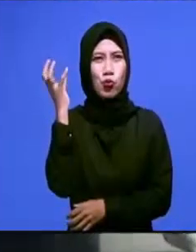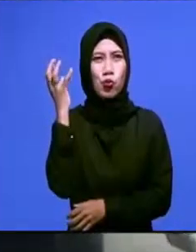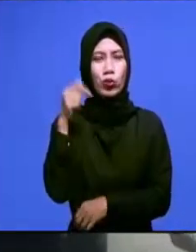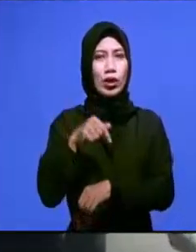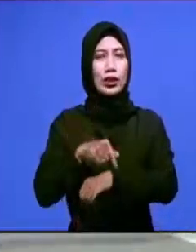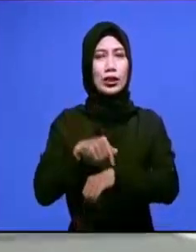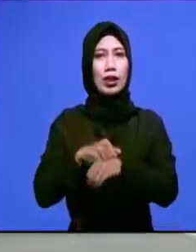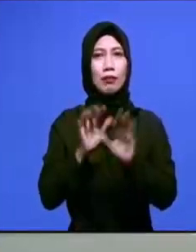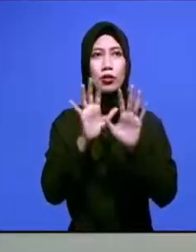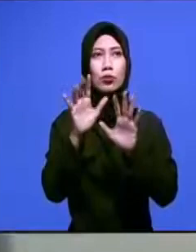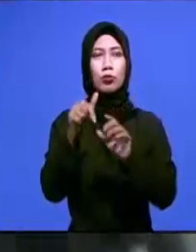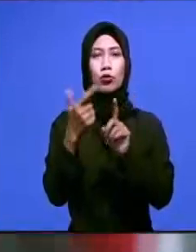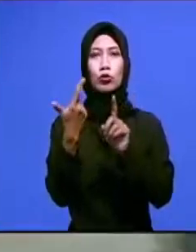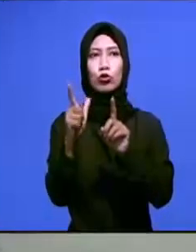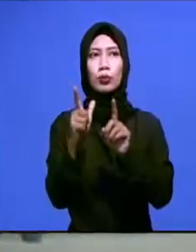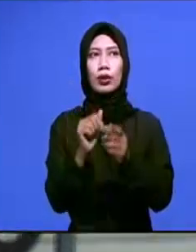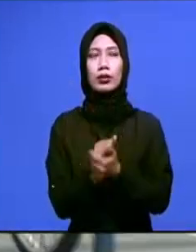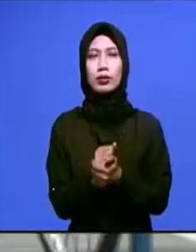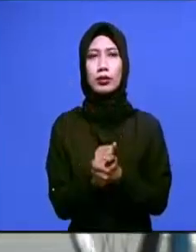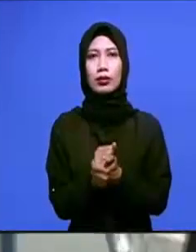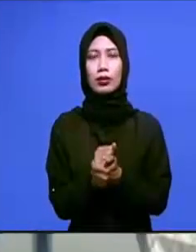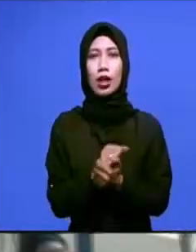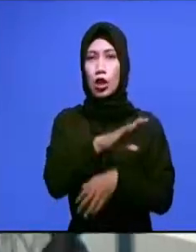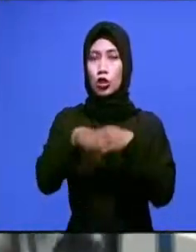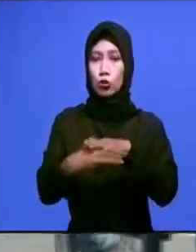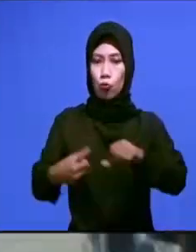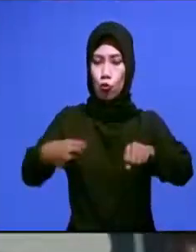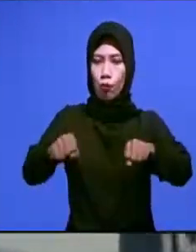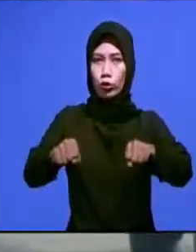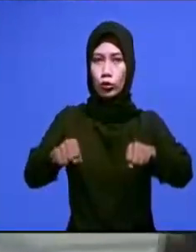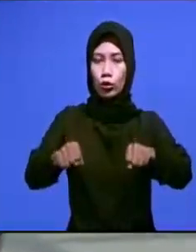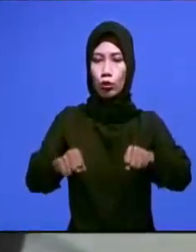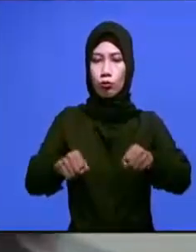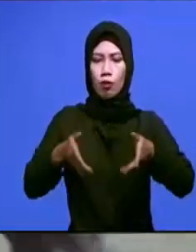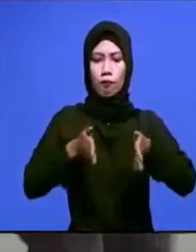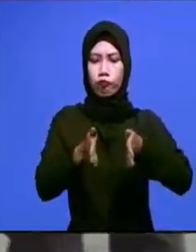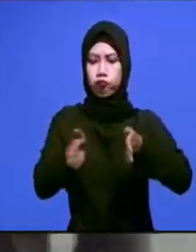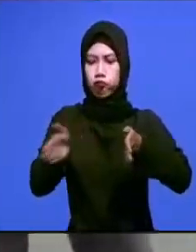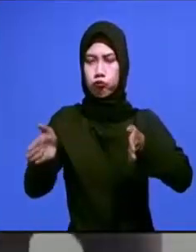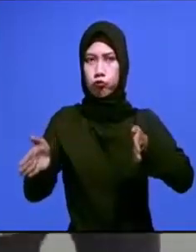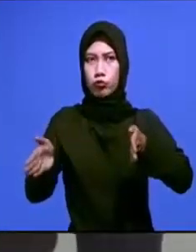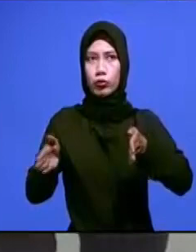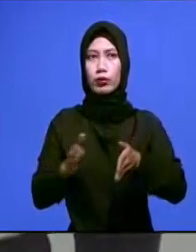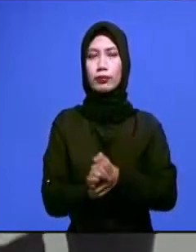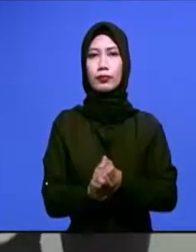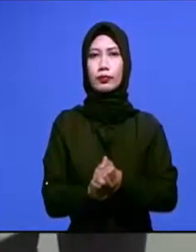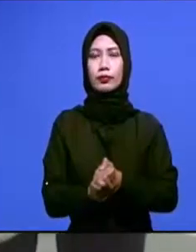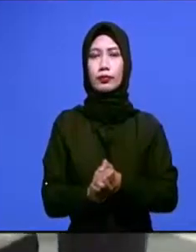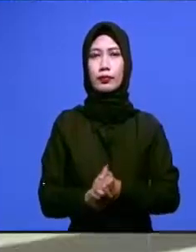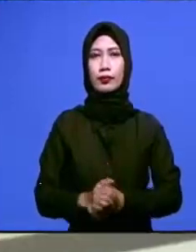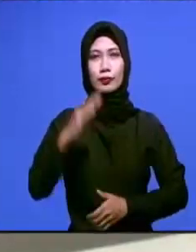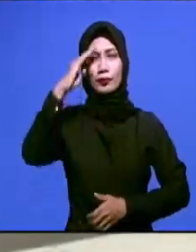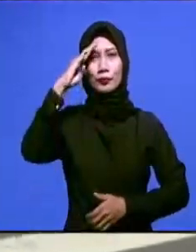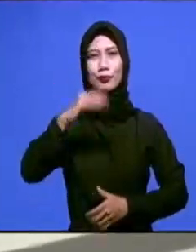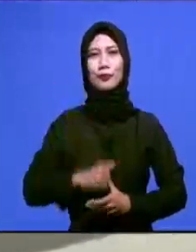pukul 10.17 waktu Indonesia Barat membuat seluruh pengendara menghentikan kendaraan untuk melakukan sikap sempurna. Ada